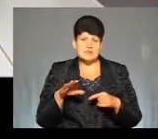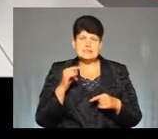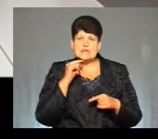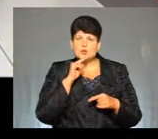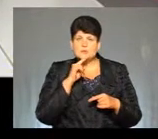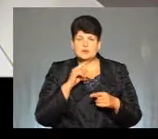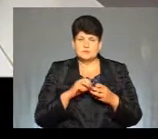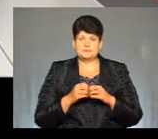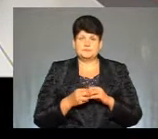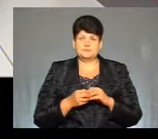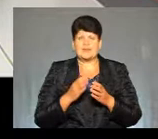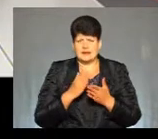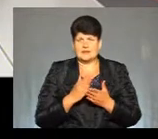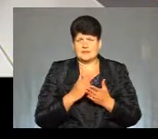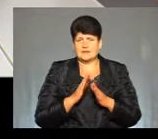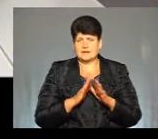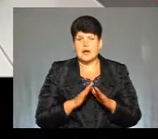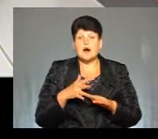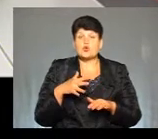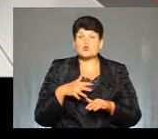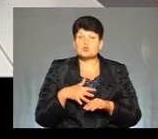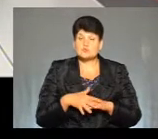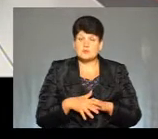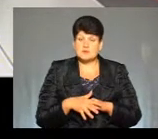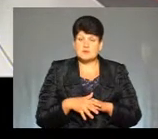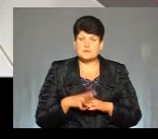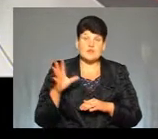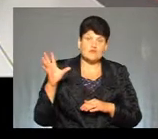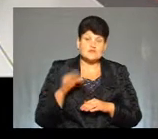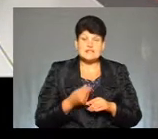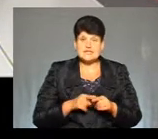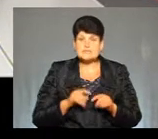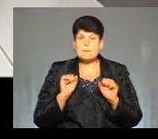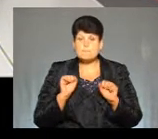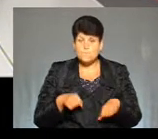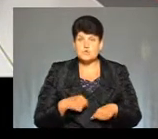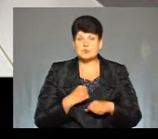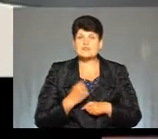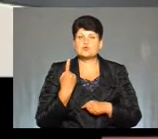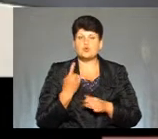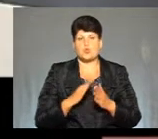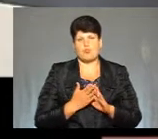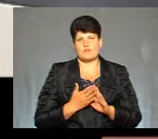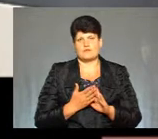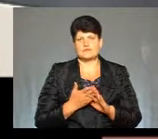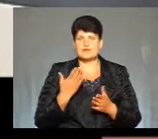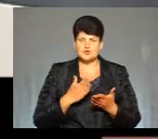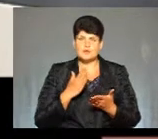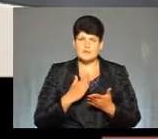економічної кризи, є. Але розуміти, все це можна буде робити лише за однієї умови, якщо